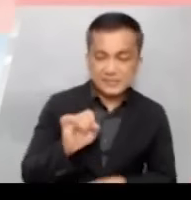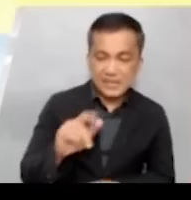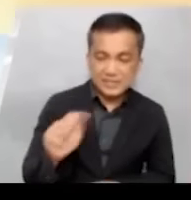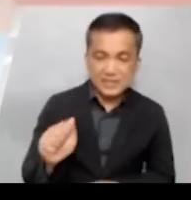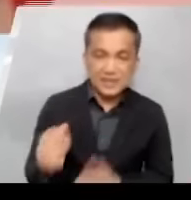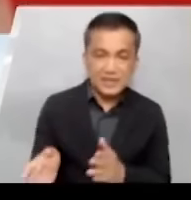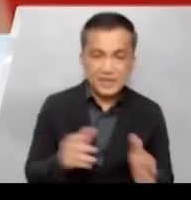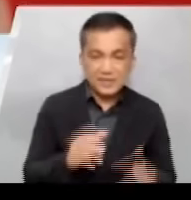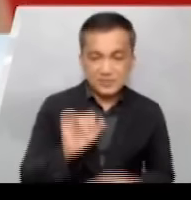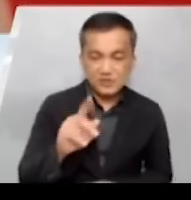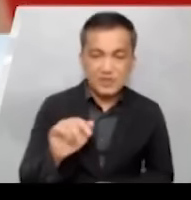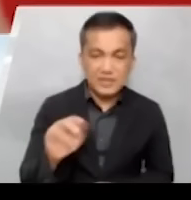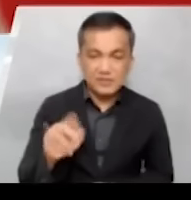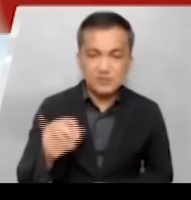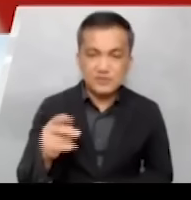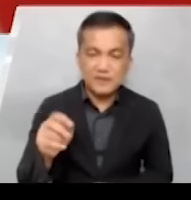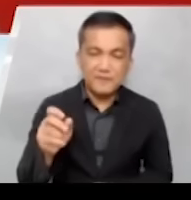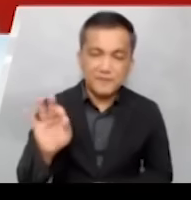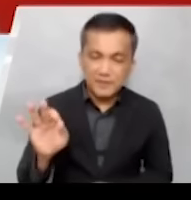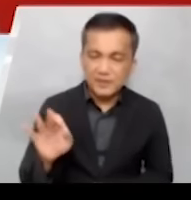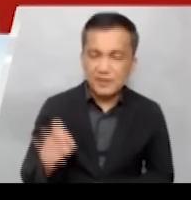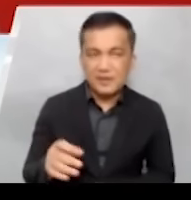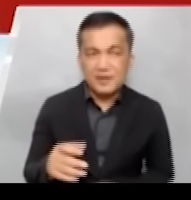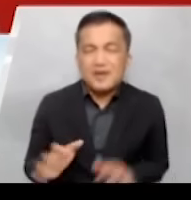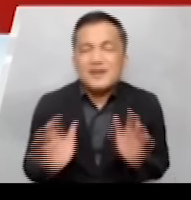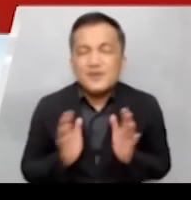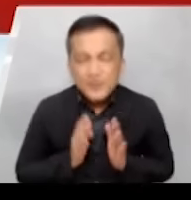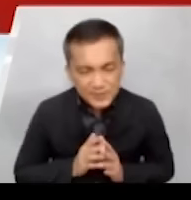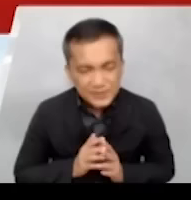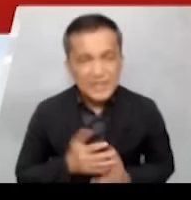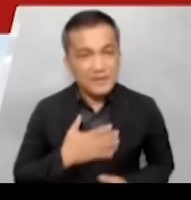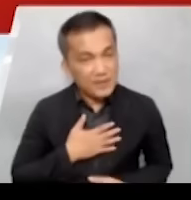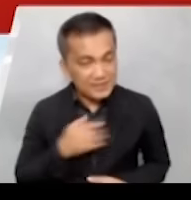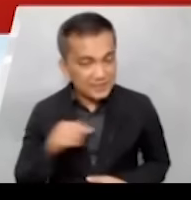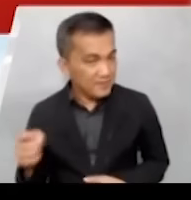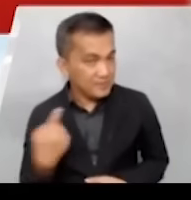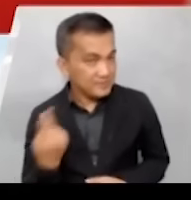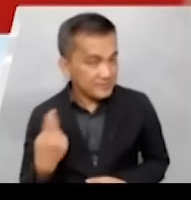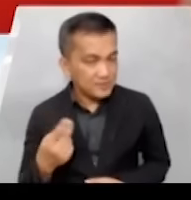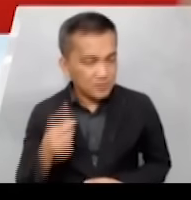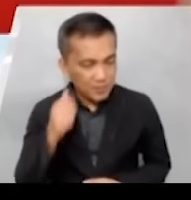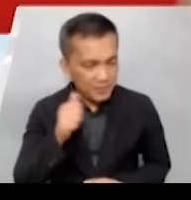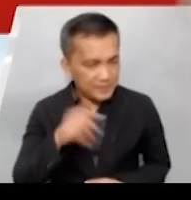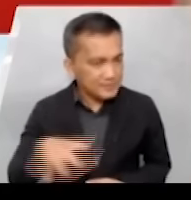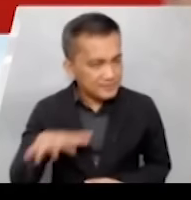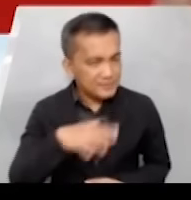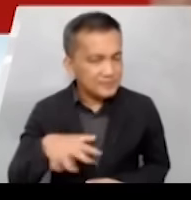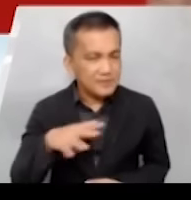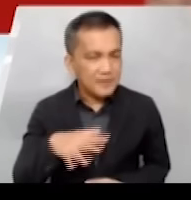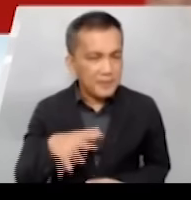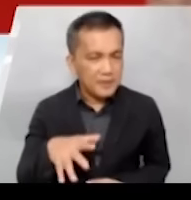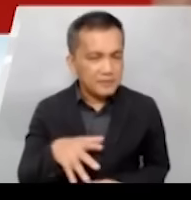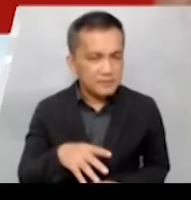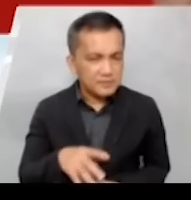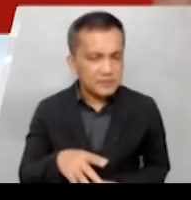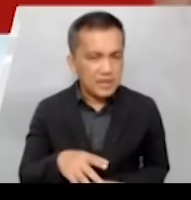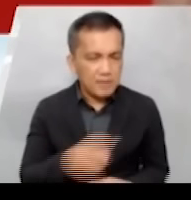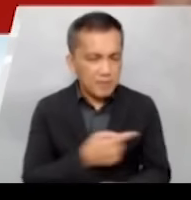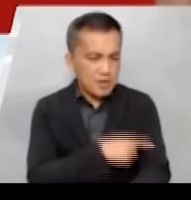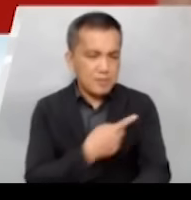Parang sabi ko, ang galing no, kasi talagang yung mga kababaihang ito, sobrang lakas ng influence,